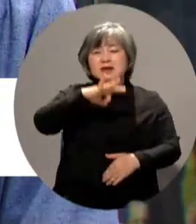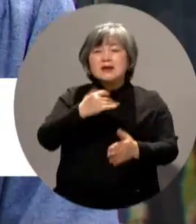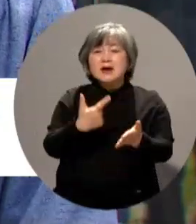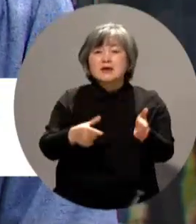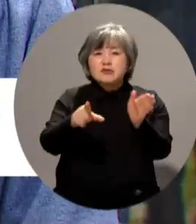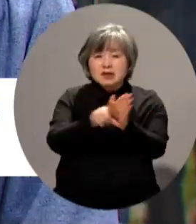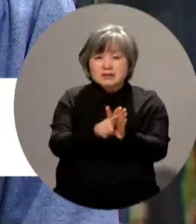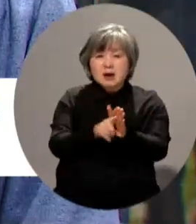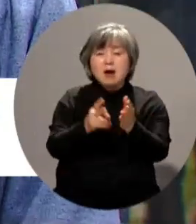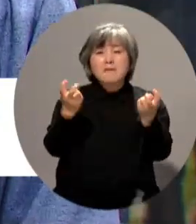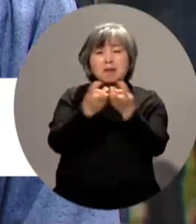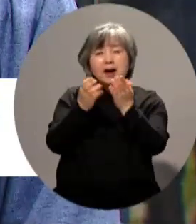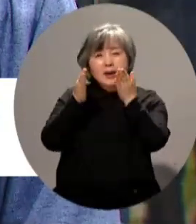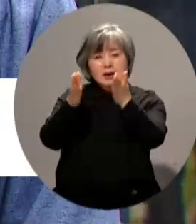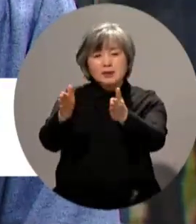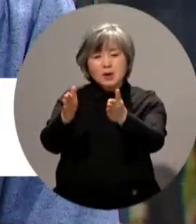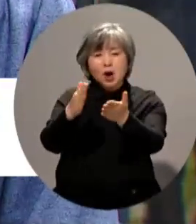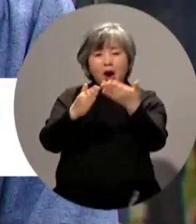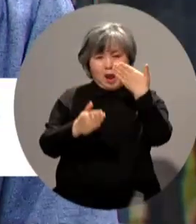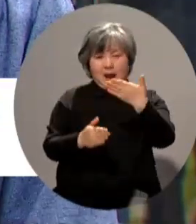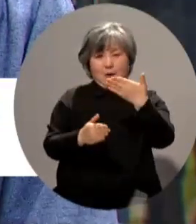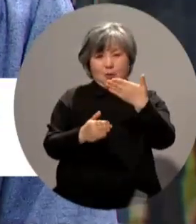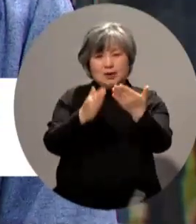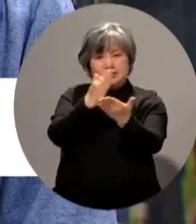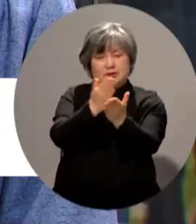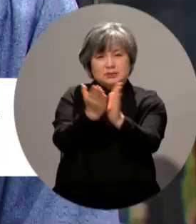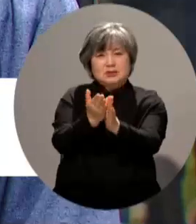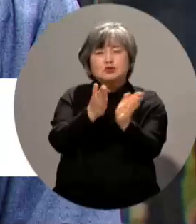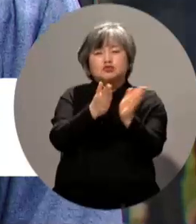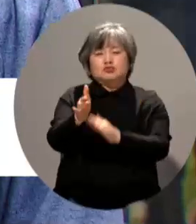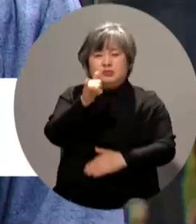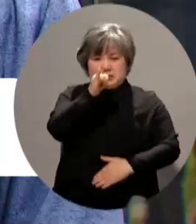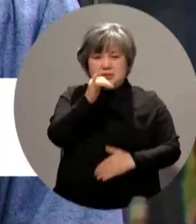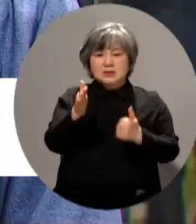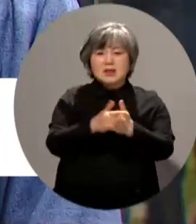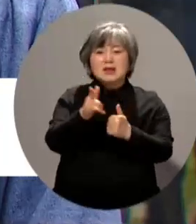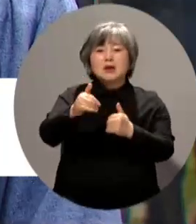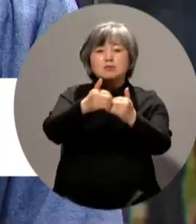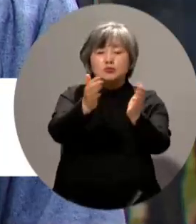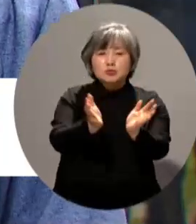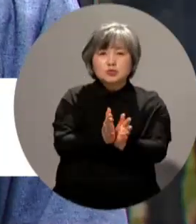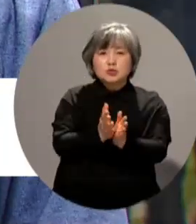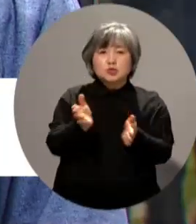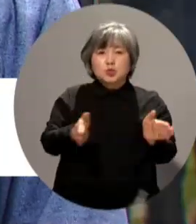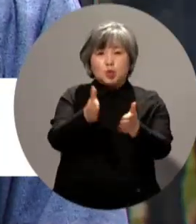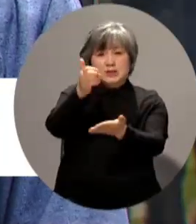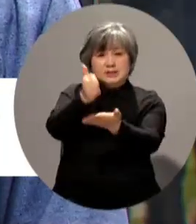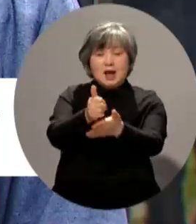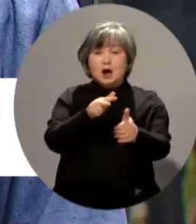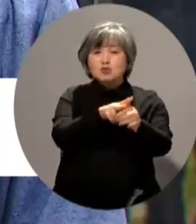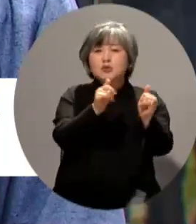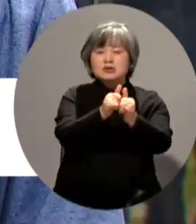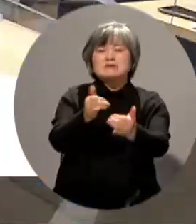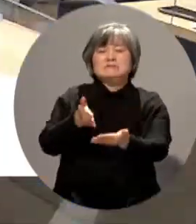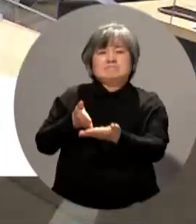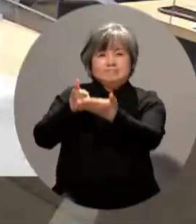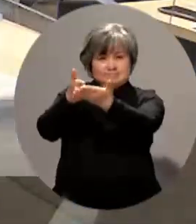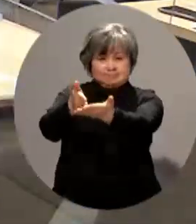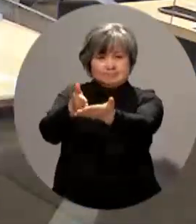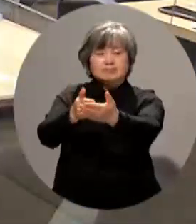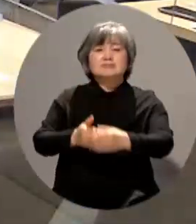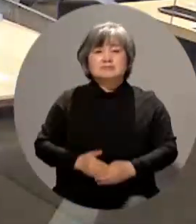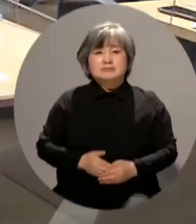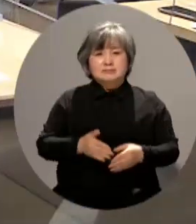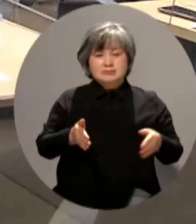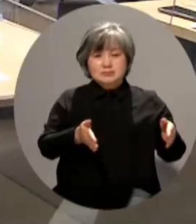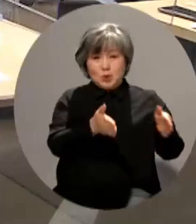그러한 방향으로 9가지 정책을 준비를 했고요. 이러한 부분들을 도지사 후보자들께 제안을 해서